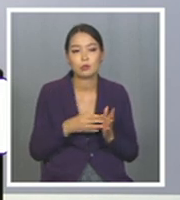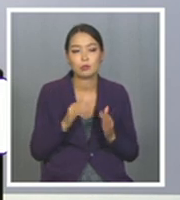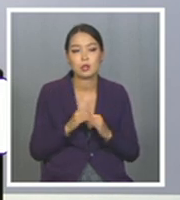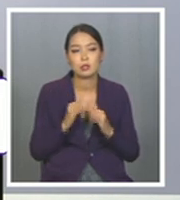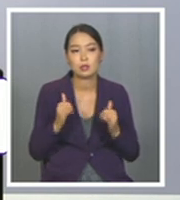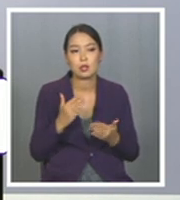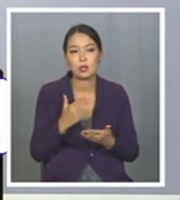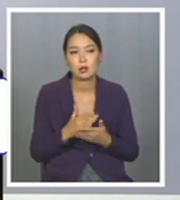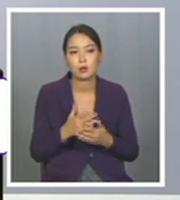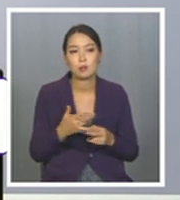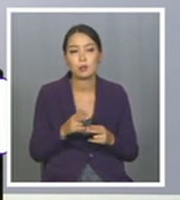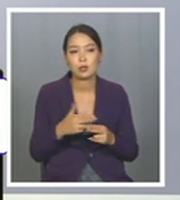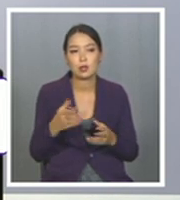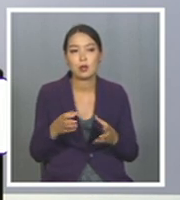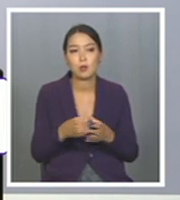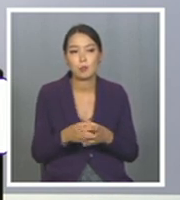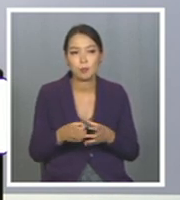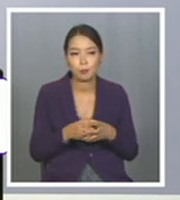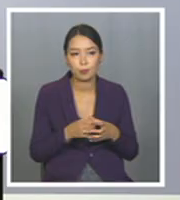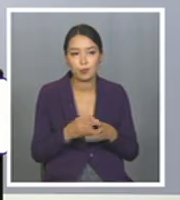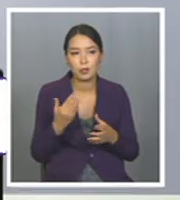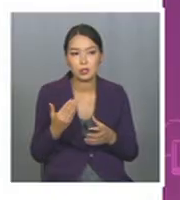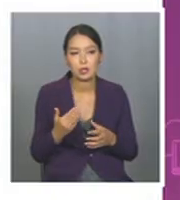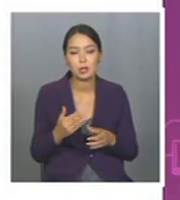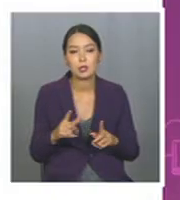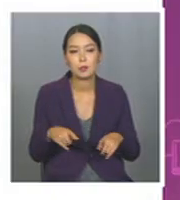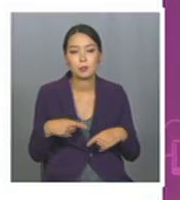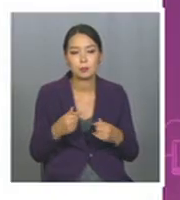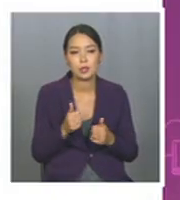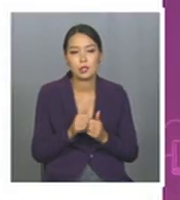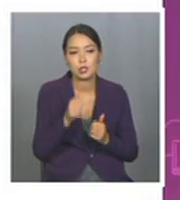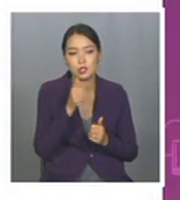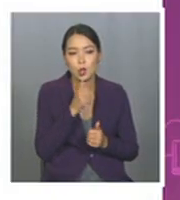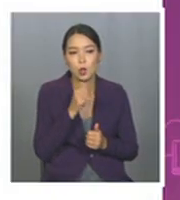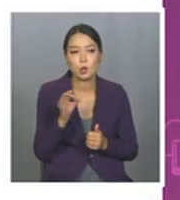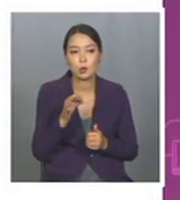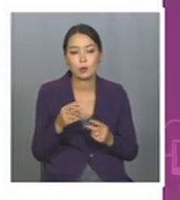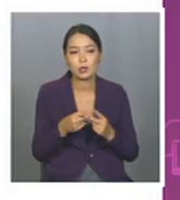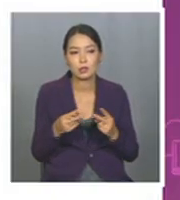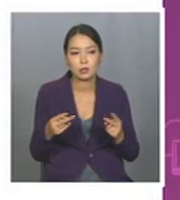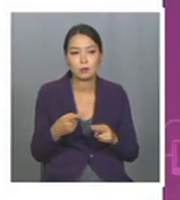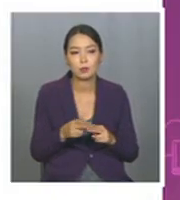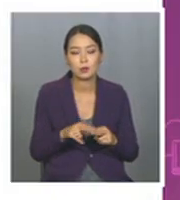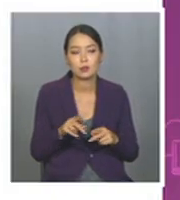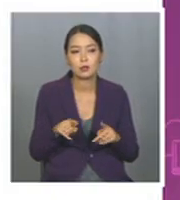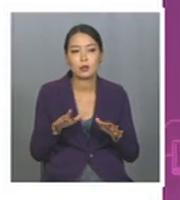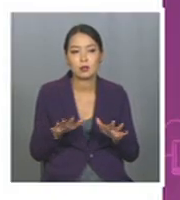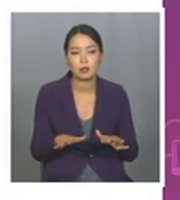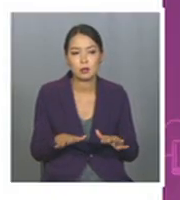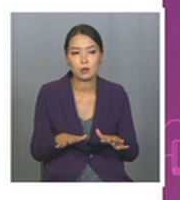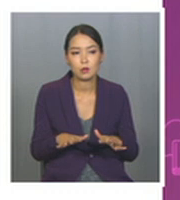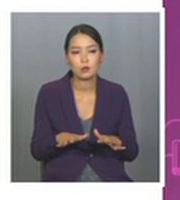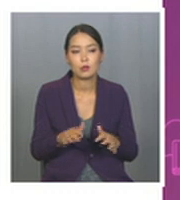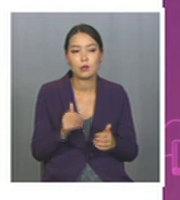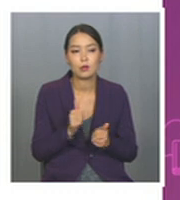білеміз, тұрақты ток бізде оның тербеліс жиілігі 0-ге тең. Сондықтан да міне мына жерге